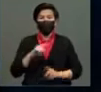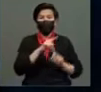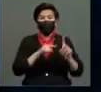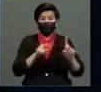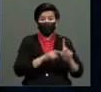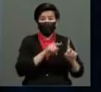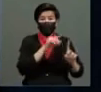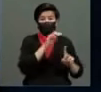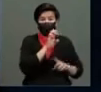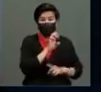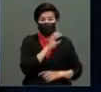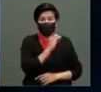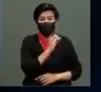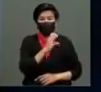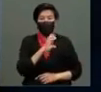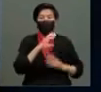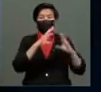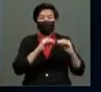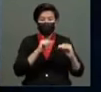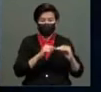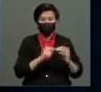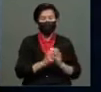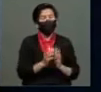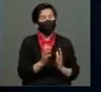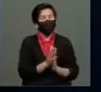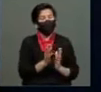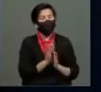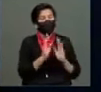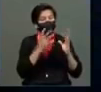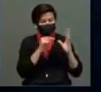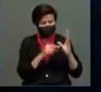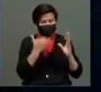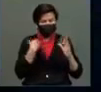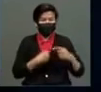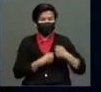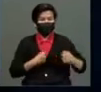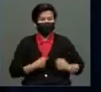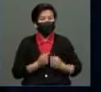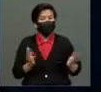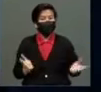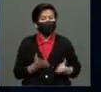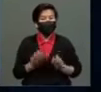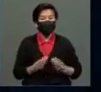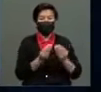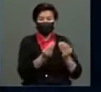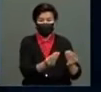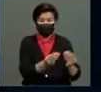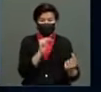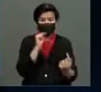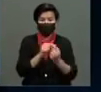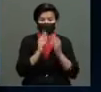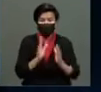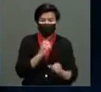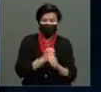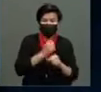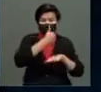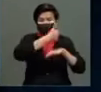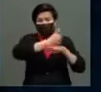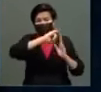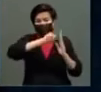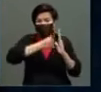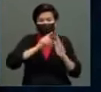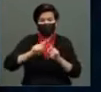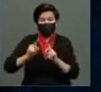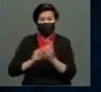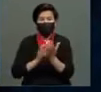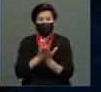างท่านปลัดกระทรวงสาธารณสุขในตอนเช้าได้พูดคุยกันแล้วก็ให้กำลังใจกับทางผู้ที่ทำงานไม่ว่าจะเป็นท่านผู้ว่าราชการจังหวัดหรือนายแพทย์สา